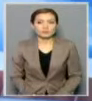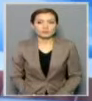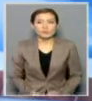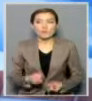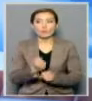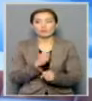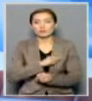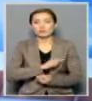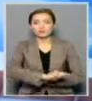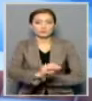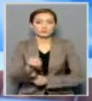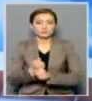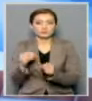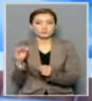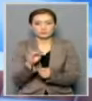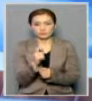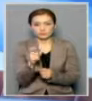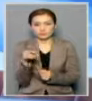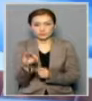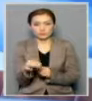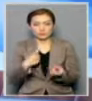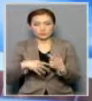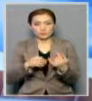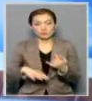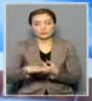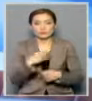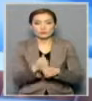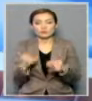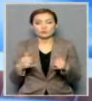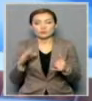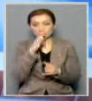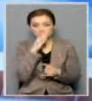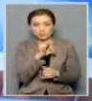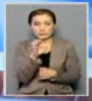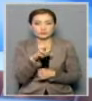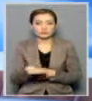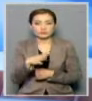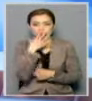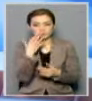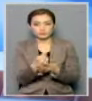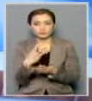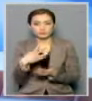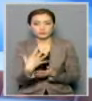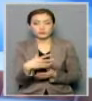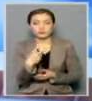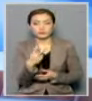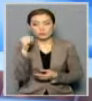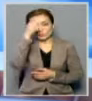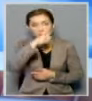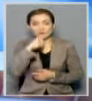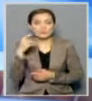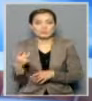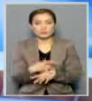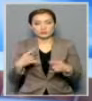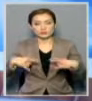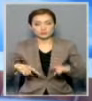Метод искусственного оплодотворения, который был внедрен в нашей стране, творит чудеса. В Атрауской области в свои 52 года женщина родила